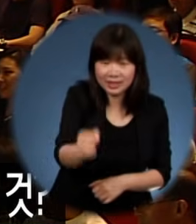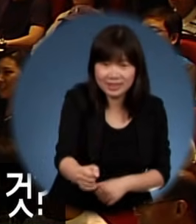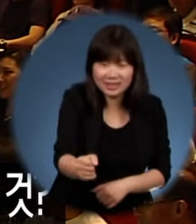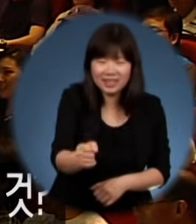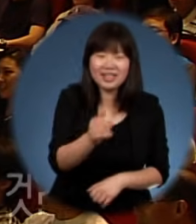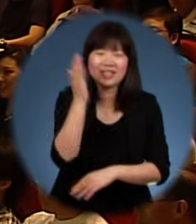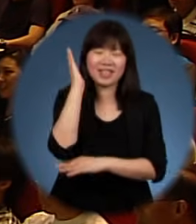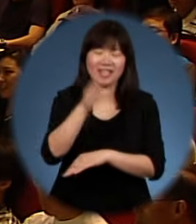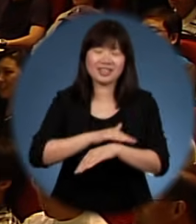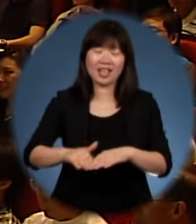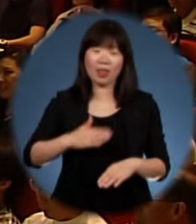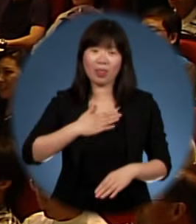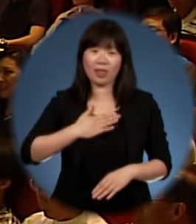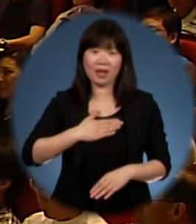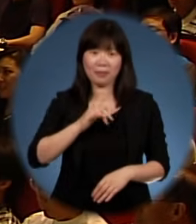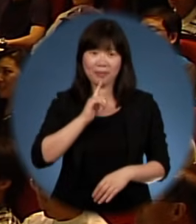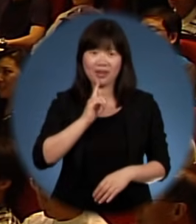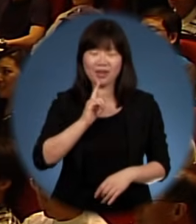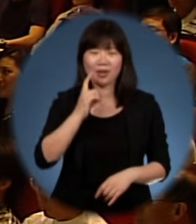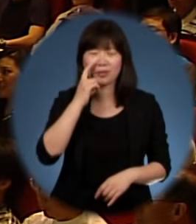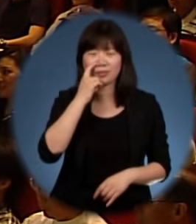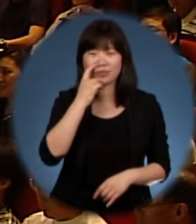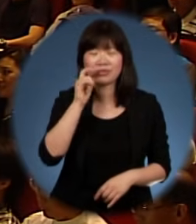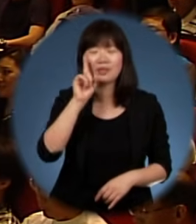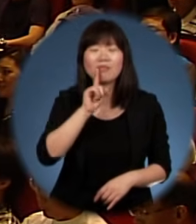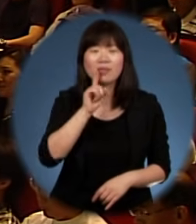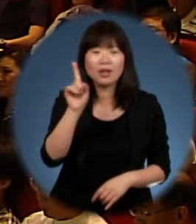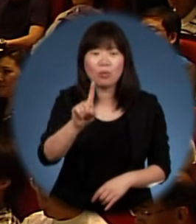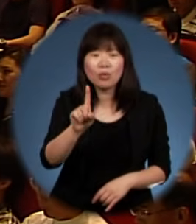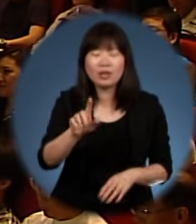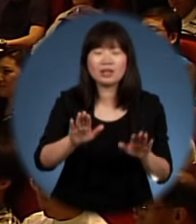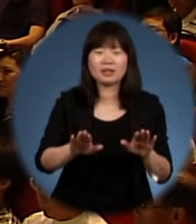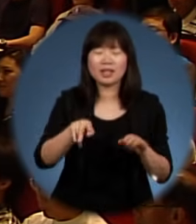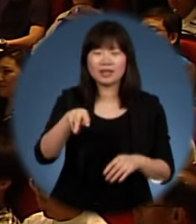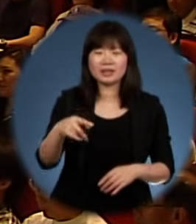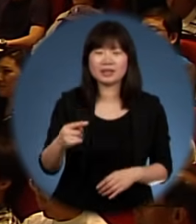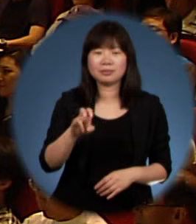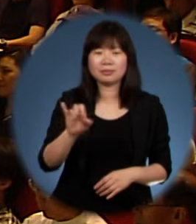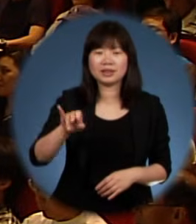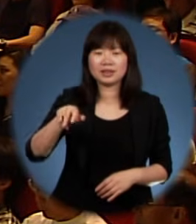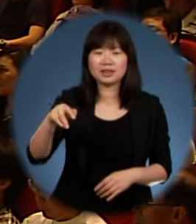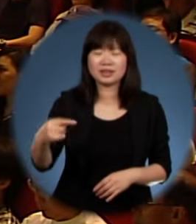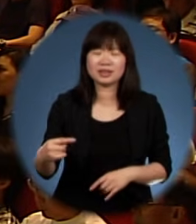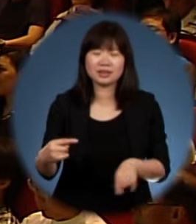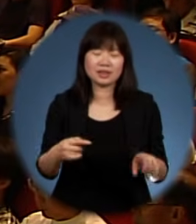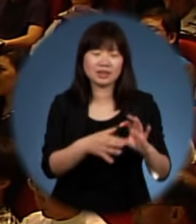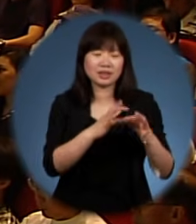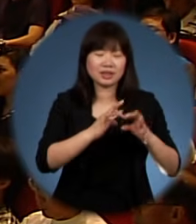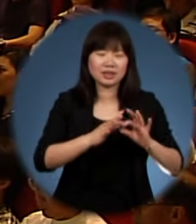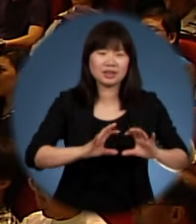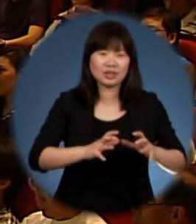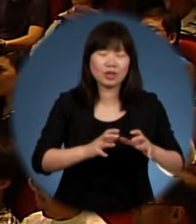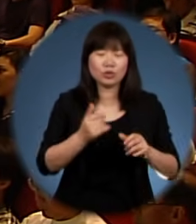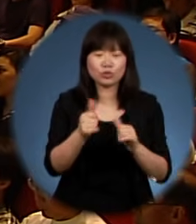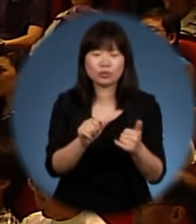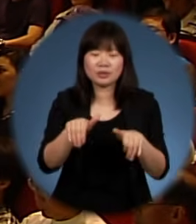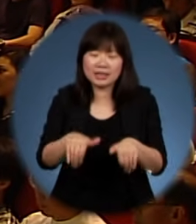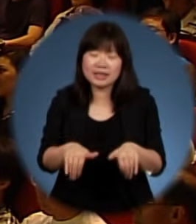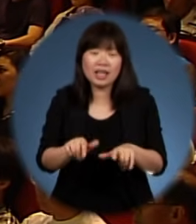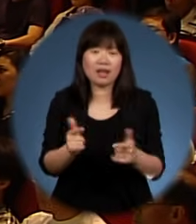자랑은 이야깁니다 무슨 이야기입니까 1분 스핑크스는 요 그리스에서 죽음의 사자가 아니었다는